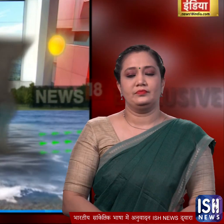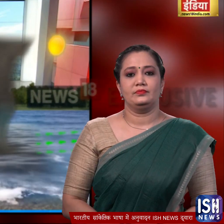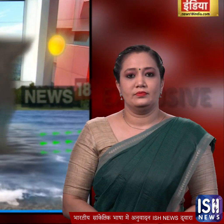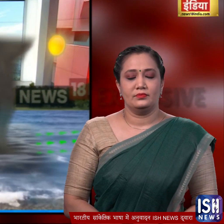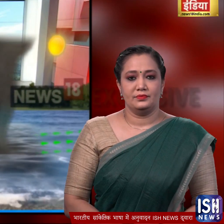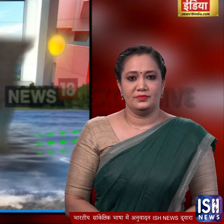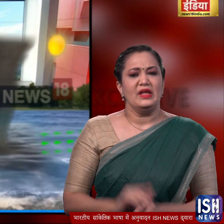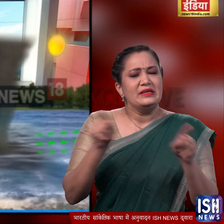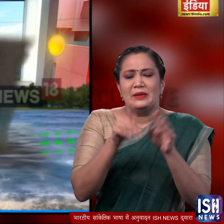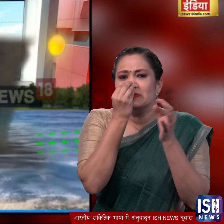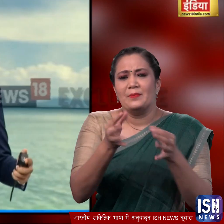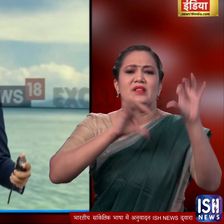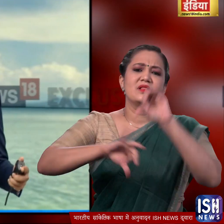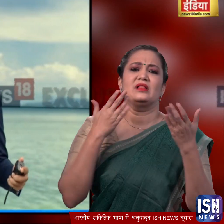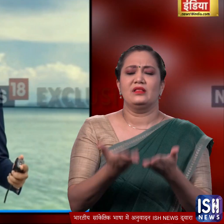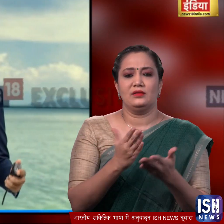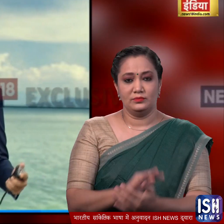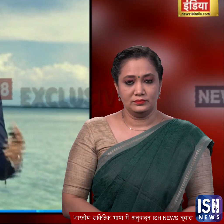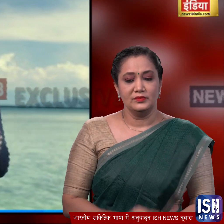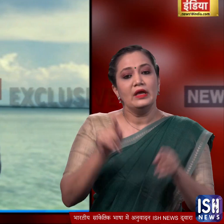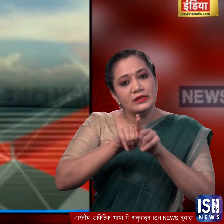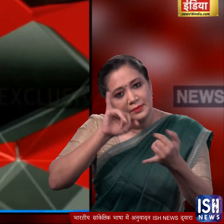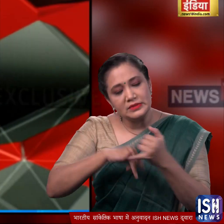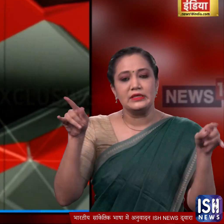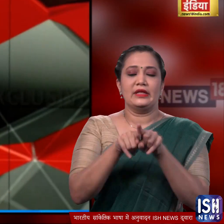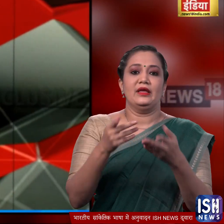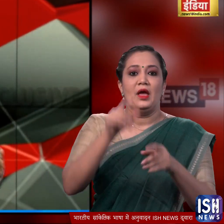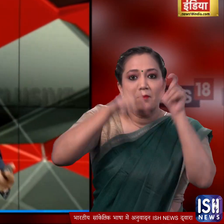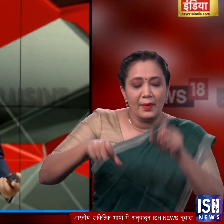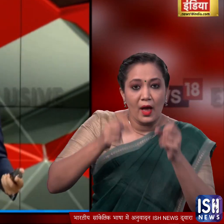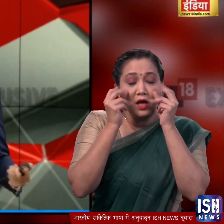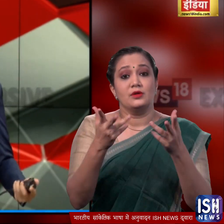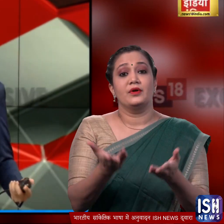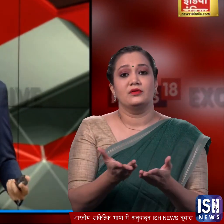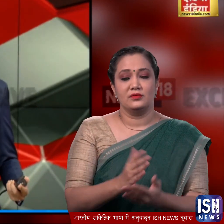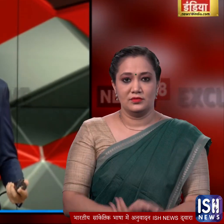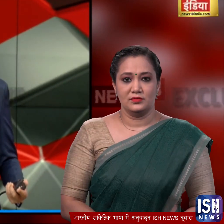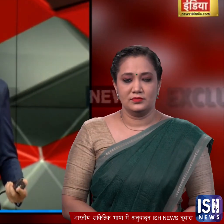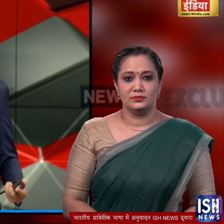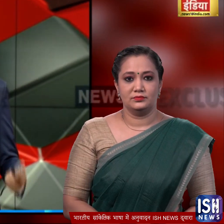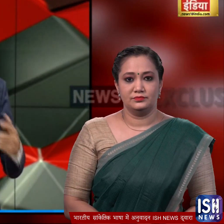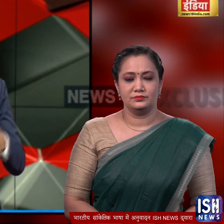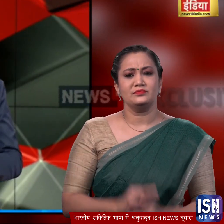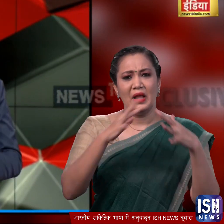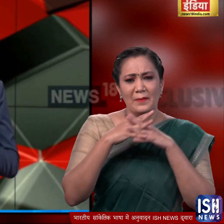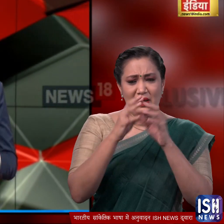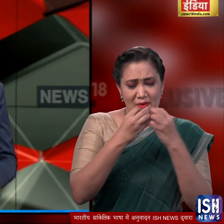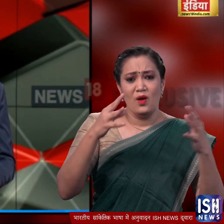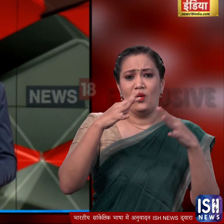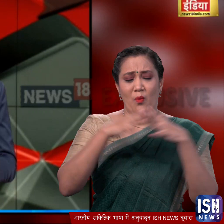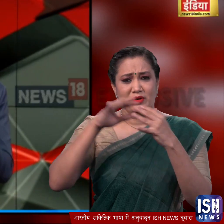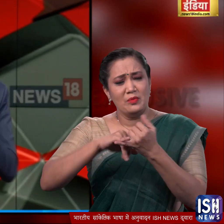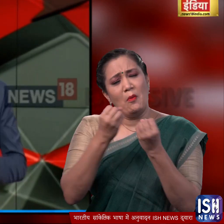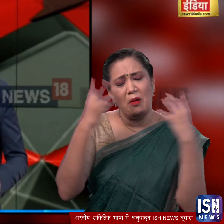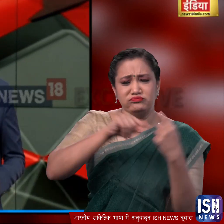है। बस ये सिंपल सी साइंस है और यही सीधी में हुआ, जिसे देखकर लोग अचंभे में पड़ गए। अमेरिका में तो ये वाटर